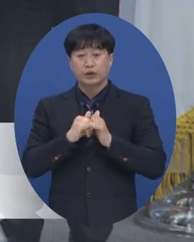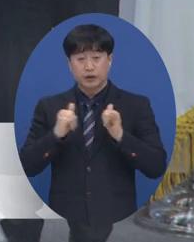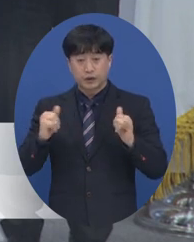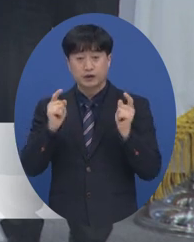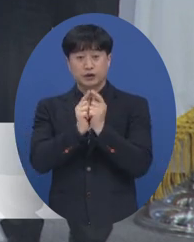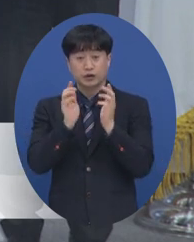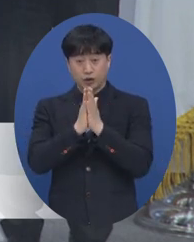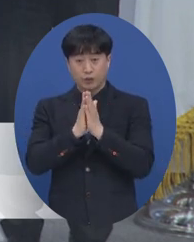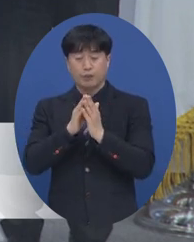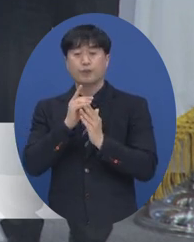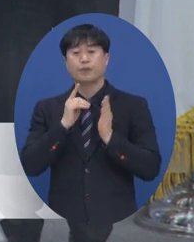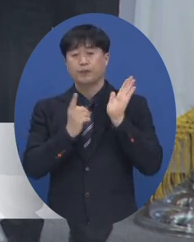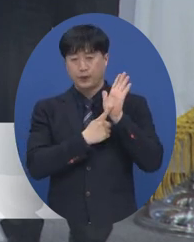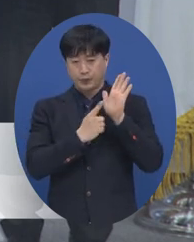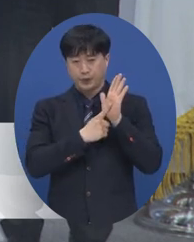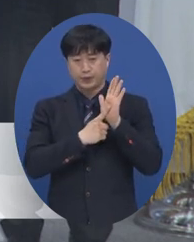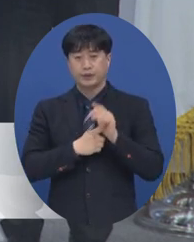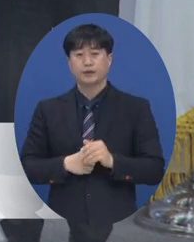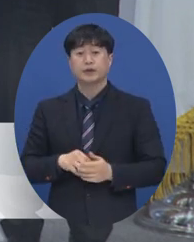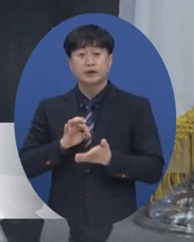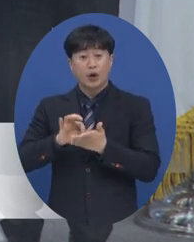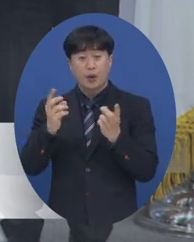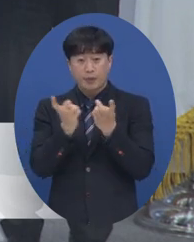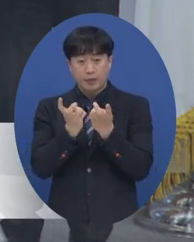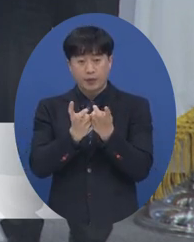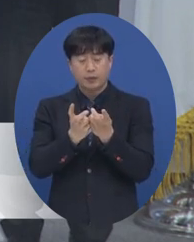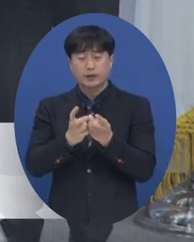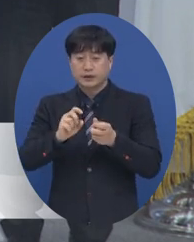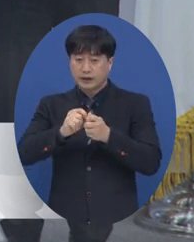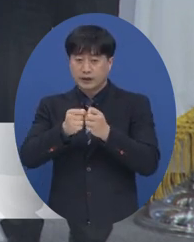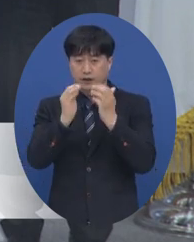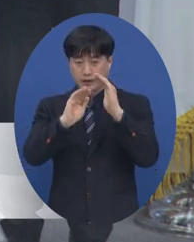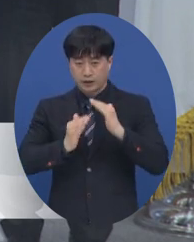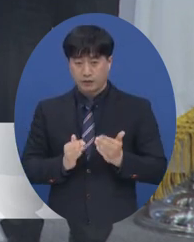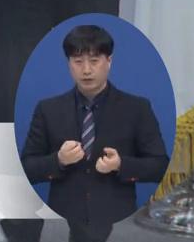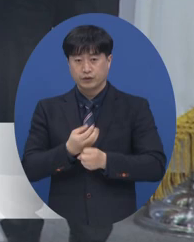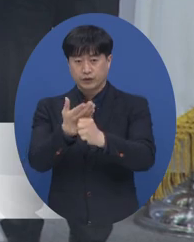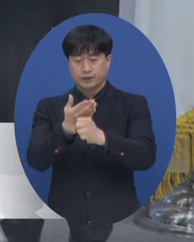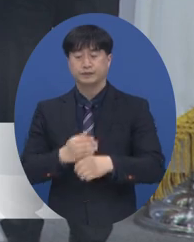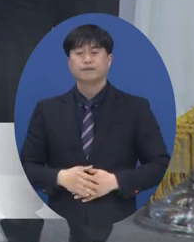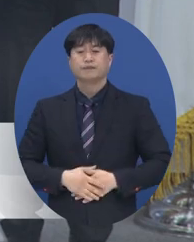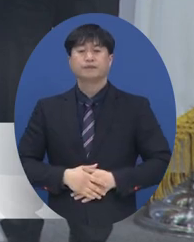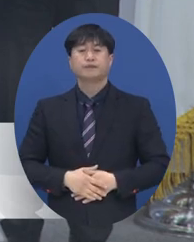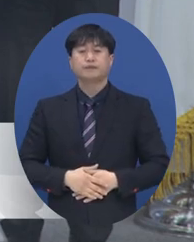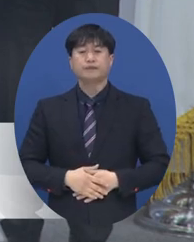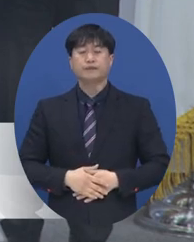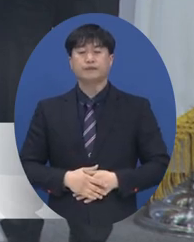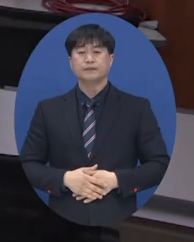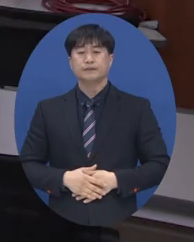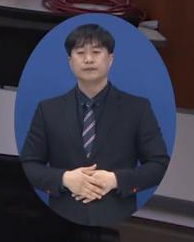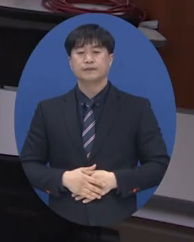께 직접 보고했습니다 사용방법 등 세부 내용 최지향 기자가 정리했습니다